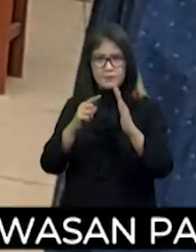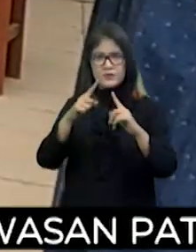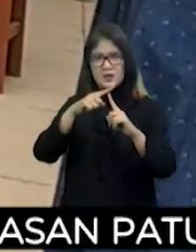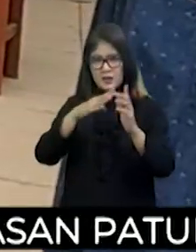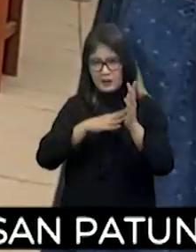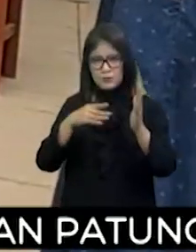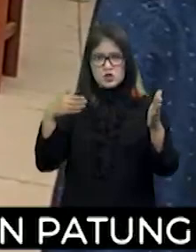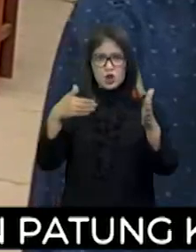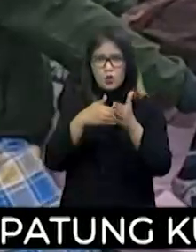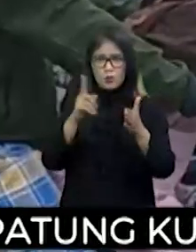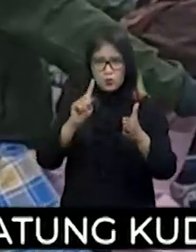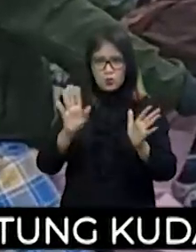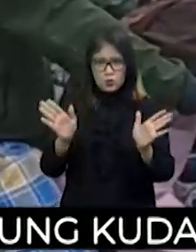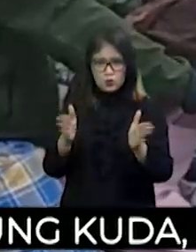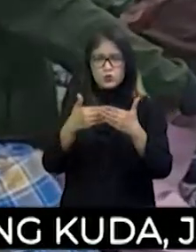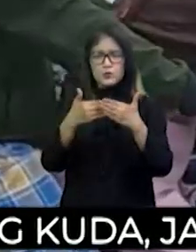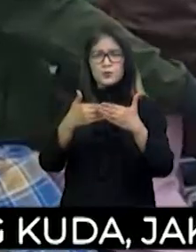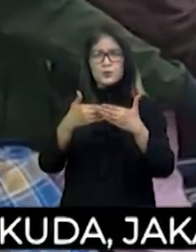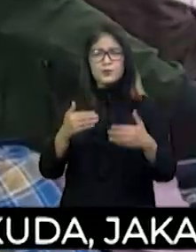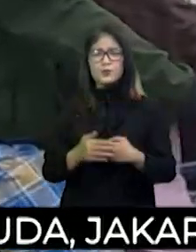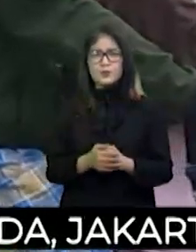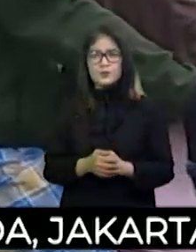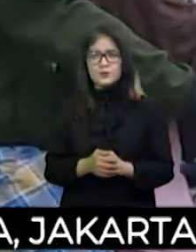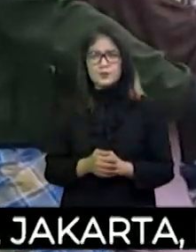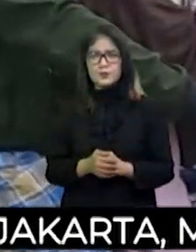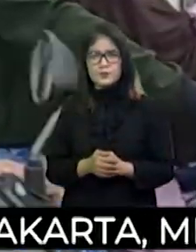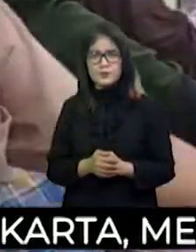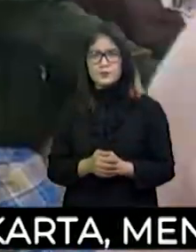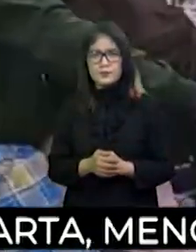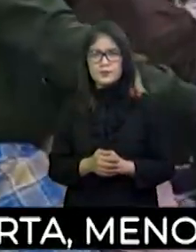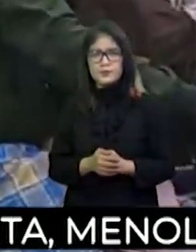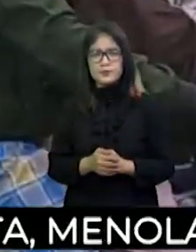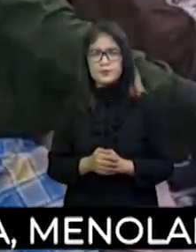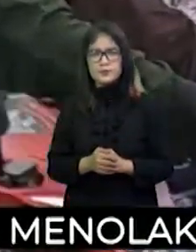Kota Bogor dari Bogor Jawa Barat Furqon Munawar inews melaporkan